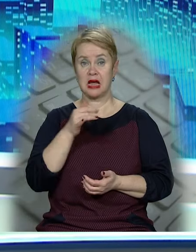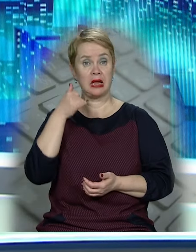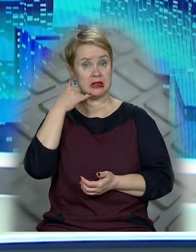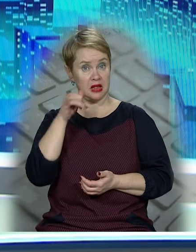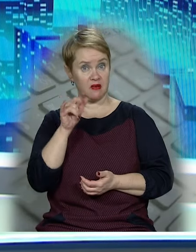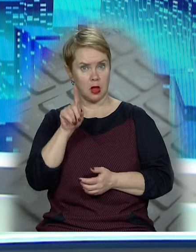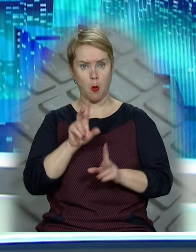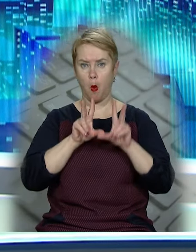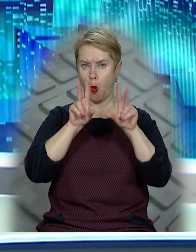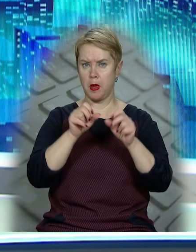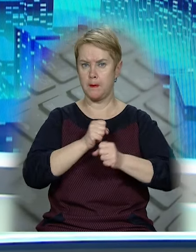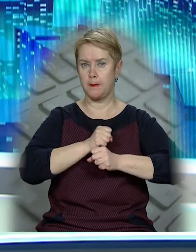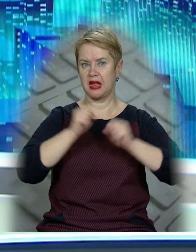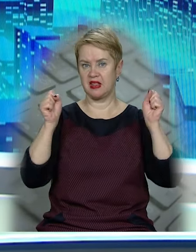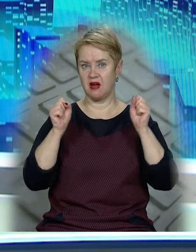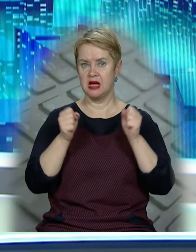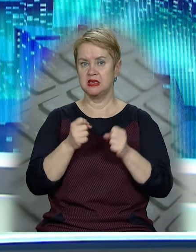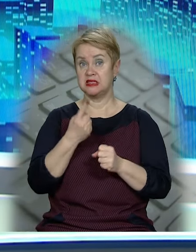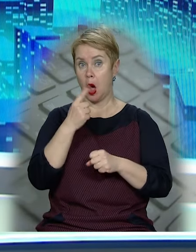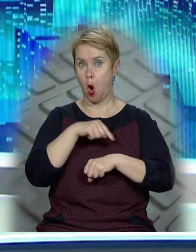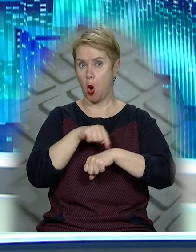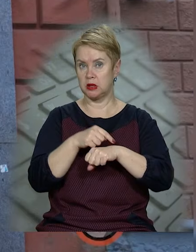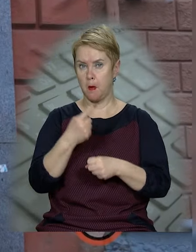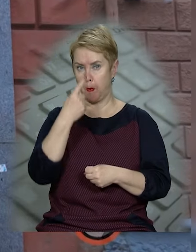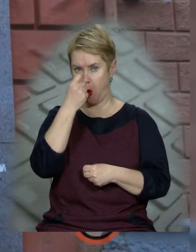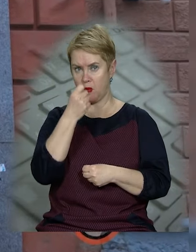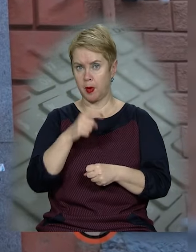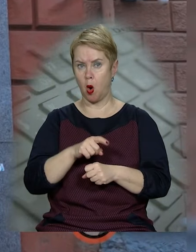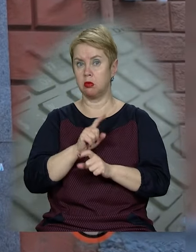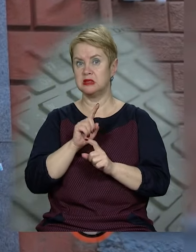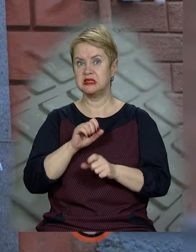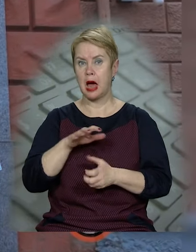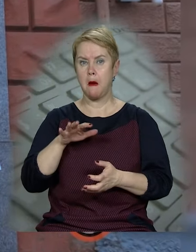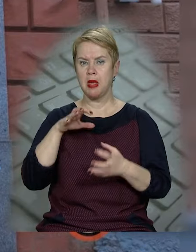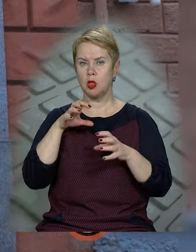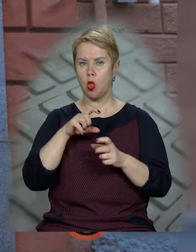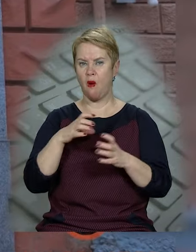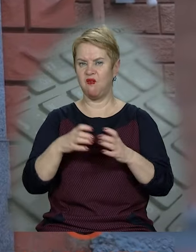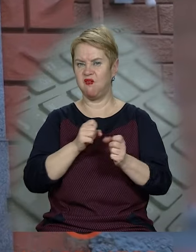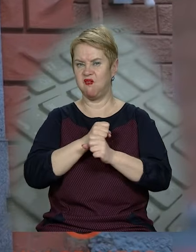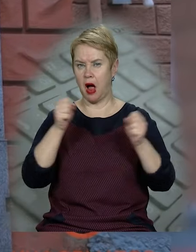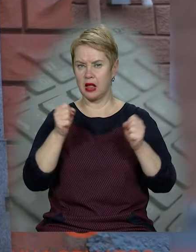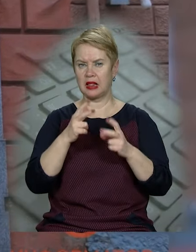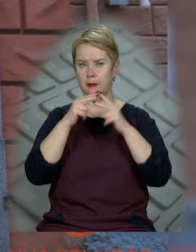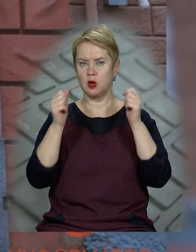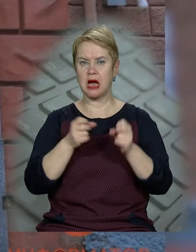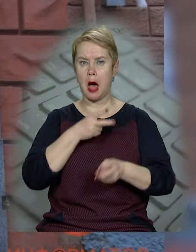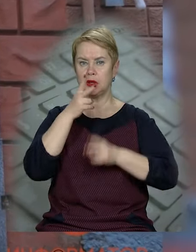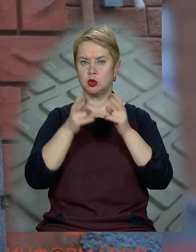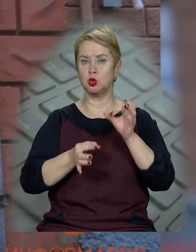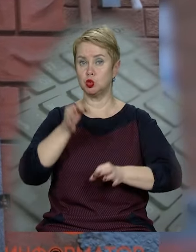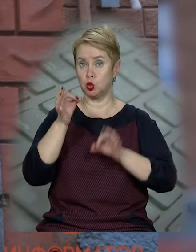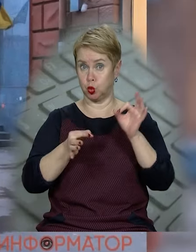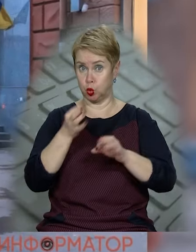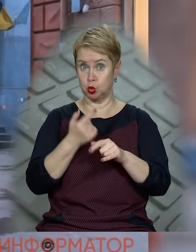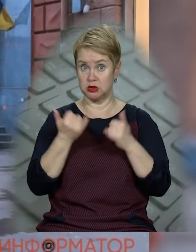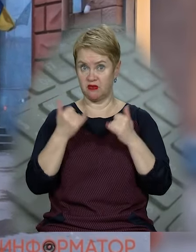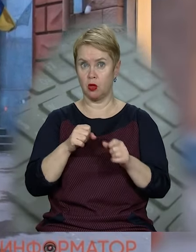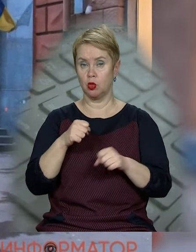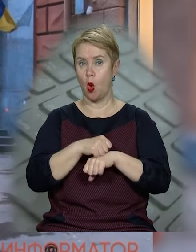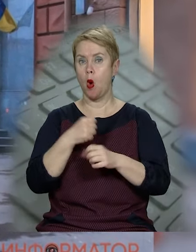Зателефонували та пообіцяли підірвати за годину. Повідомлення про імовірне замінування Дніпровського апеляційного господарського суду надійшло сьогодні